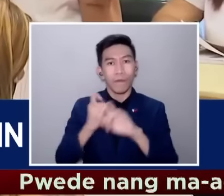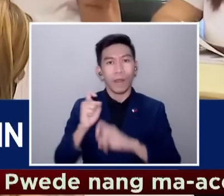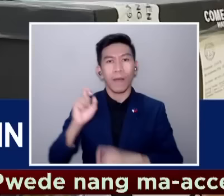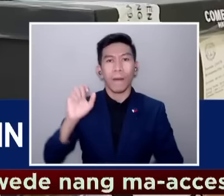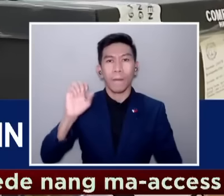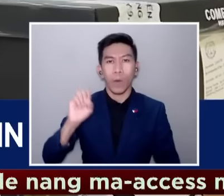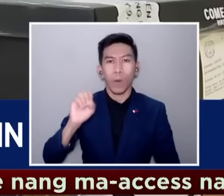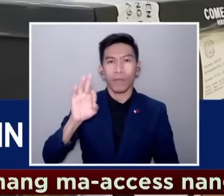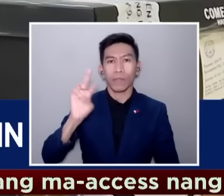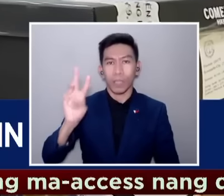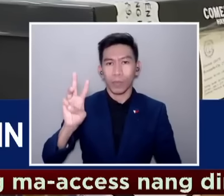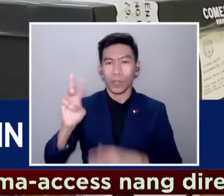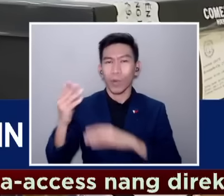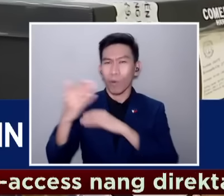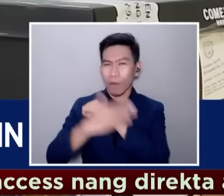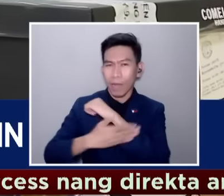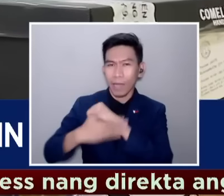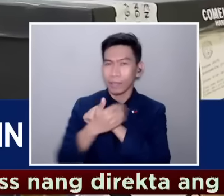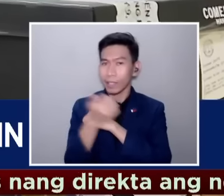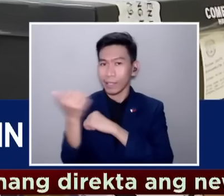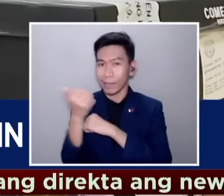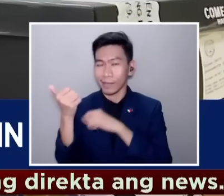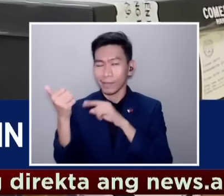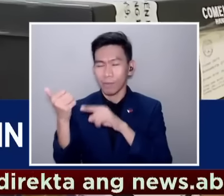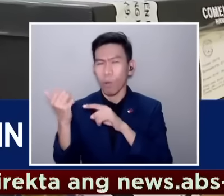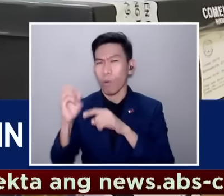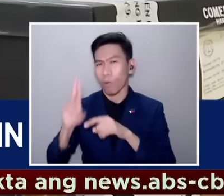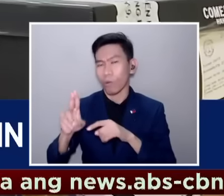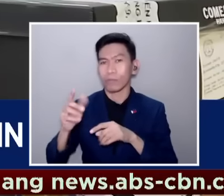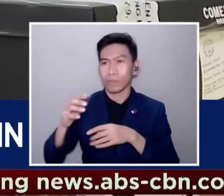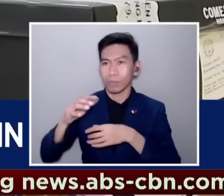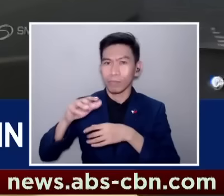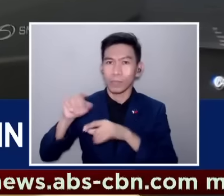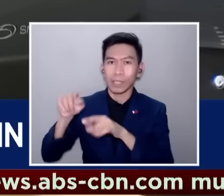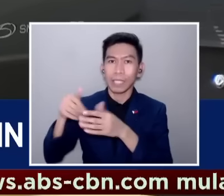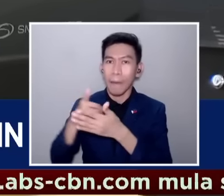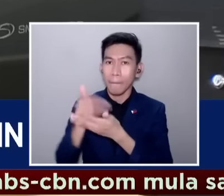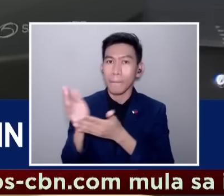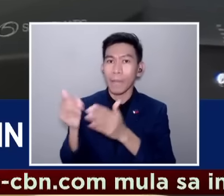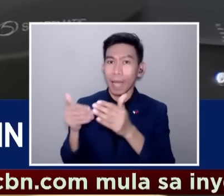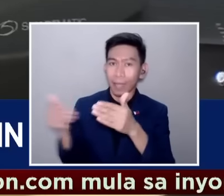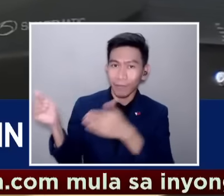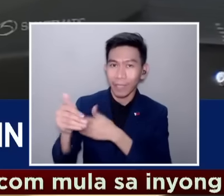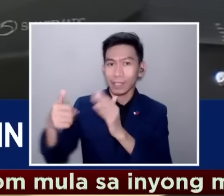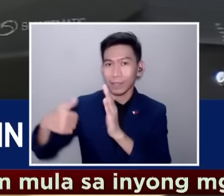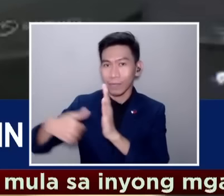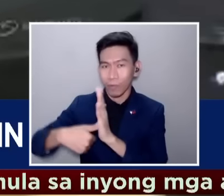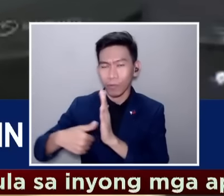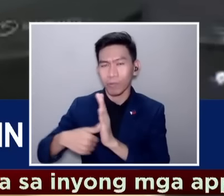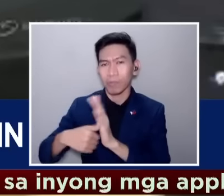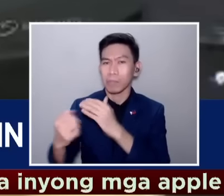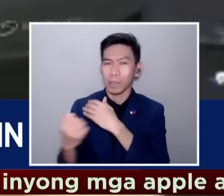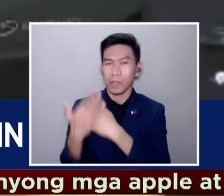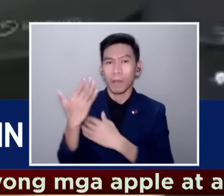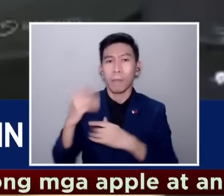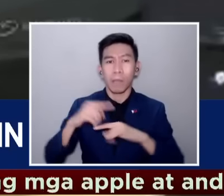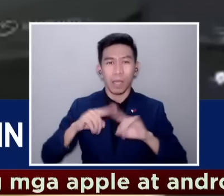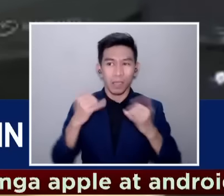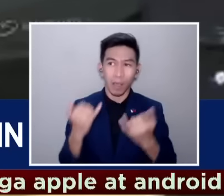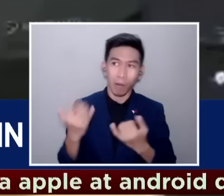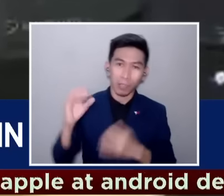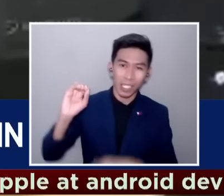galing sa local absentee voting. So, dahil po sa wala pa naman kami ika-canvas, useless na kami po ay magkukonvene. Ganon din po ang